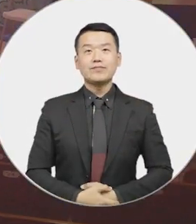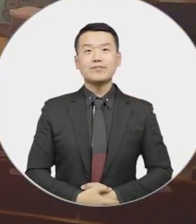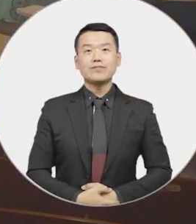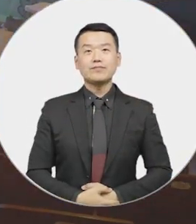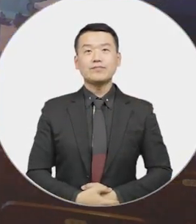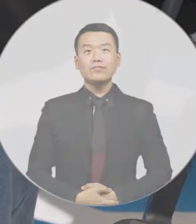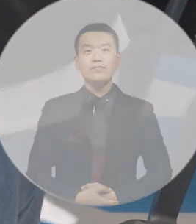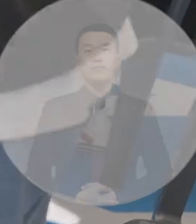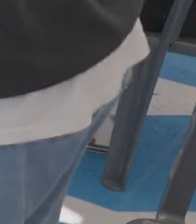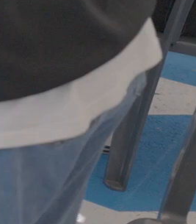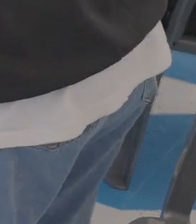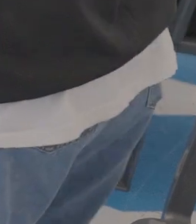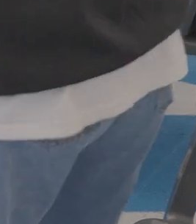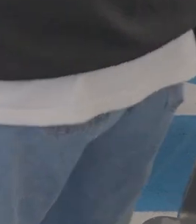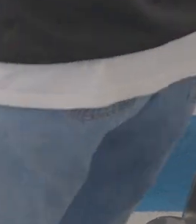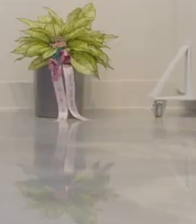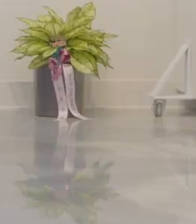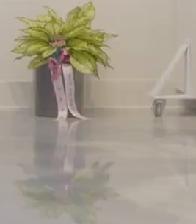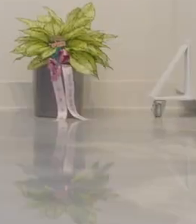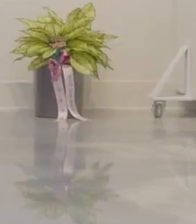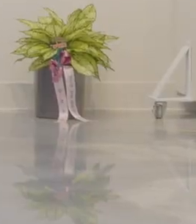장입니다.